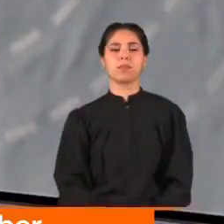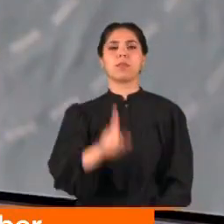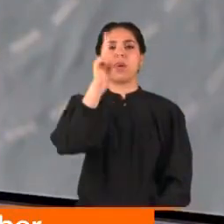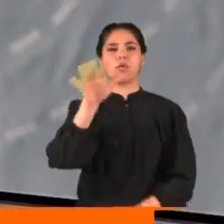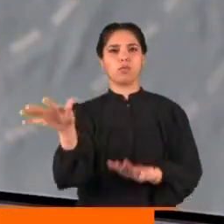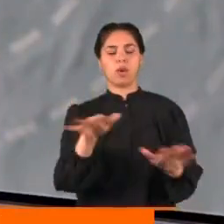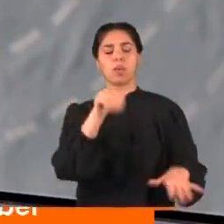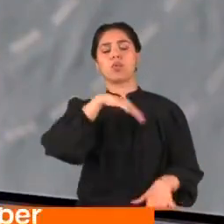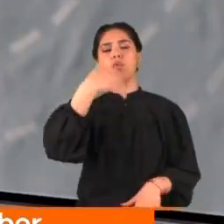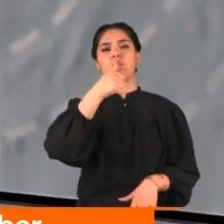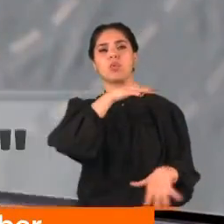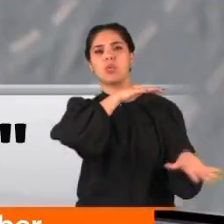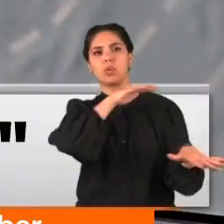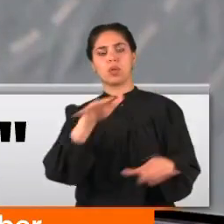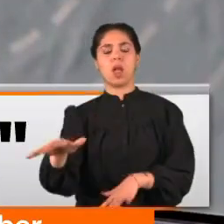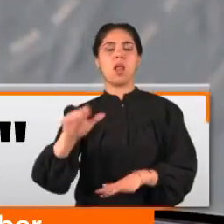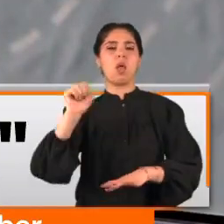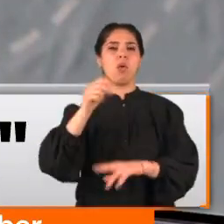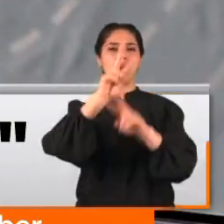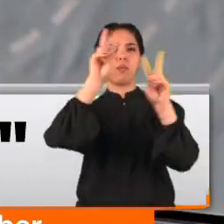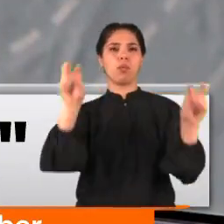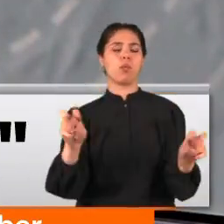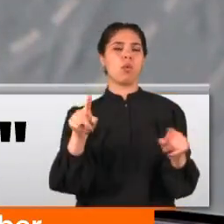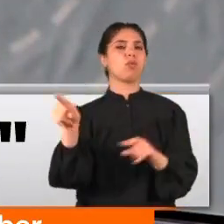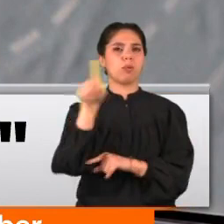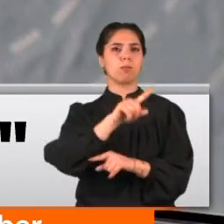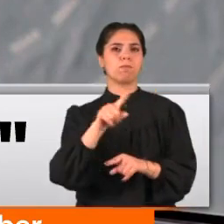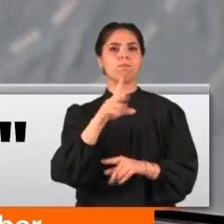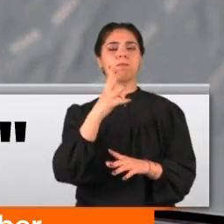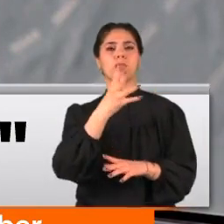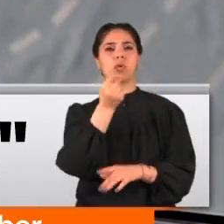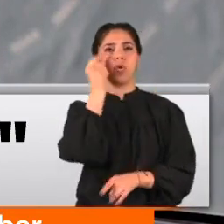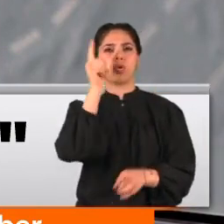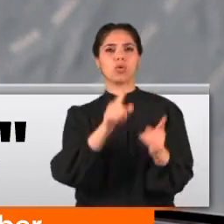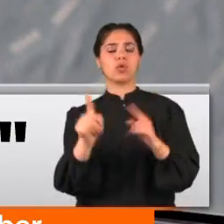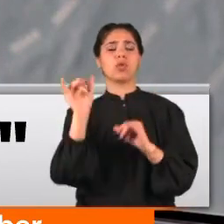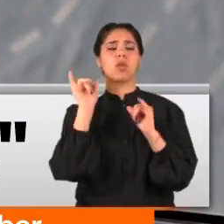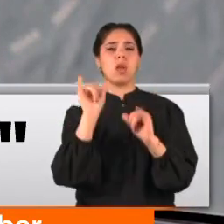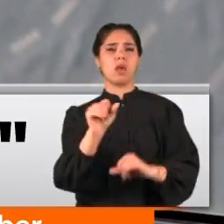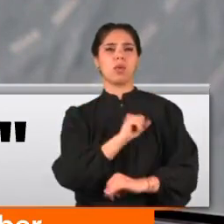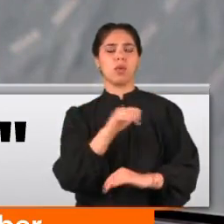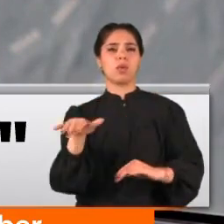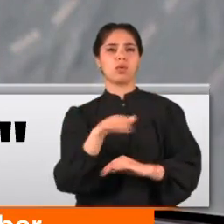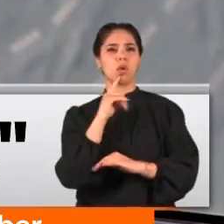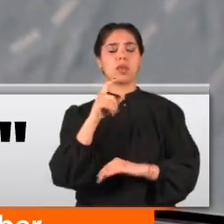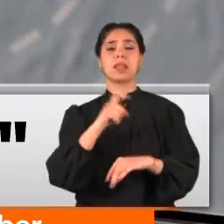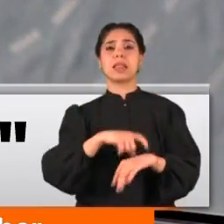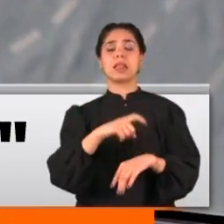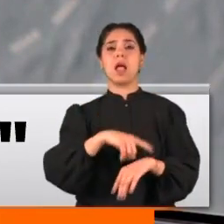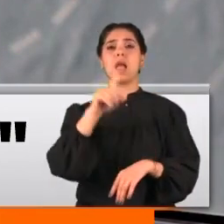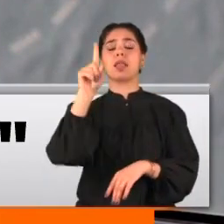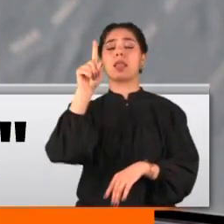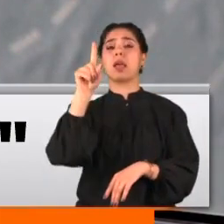Önce deprem, sonra sel gündemin en sıcak başlığı hala felaketler ve bugün binlerce kişi daha aynı korkuyla sokağa döküldü. Saatler